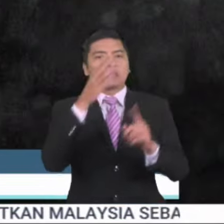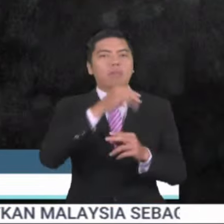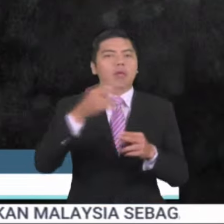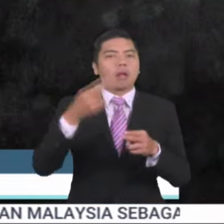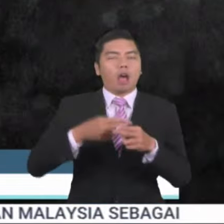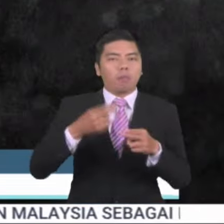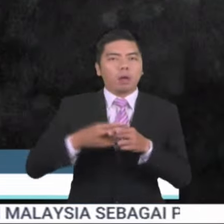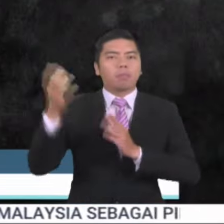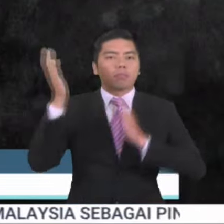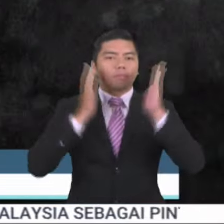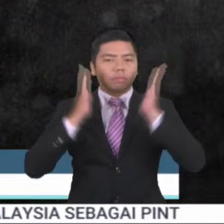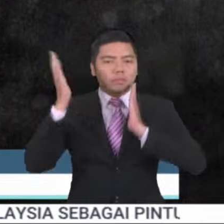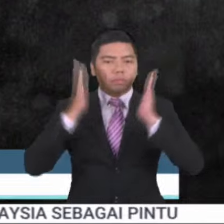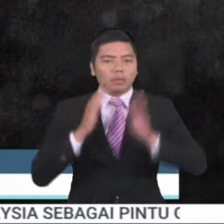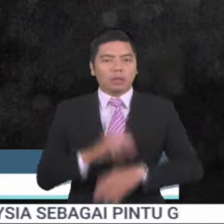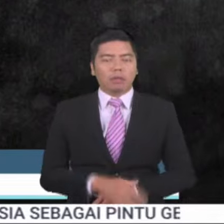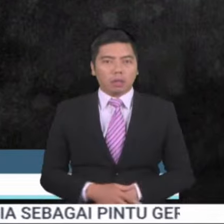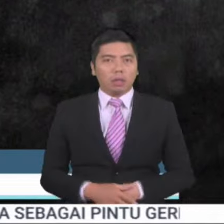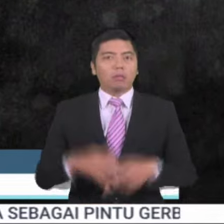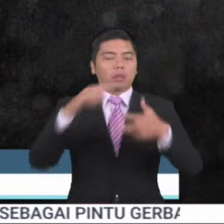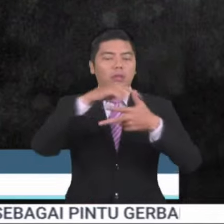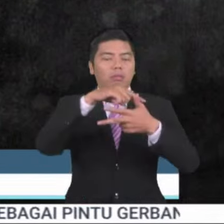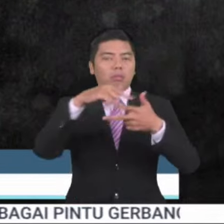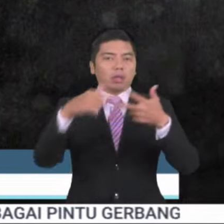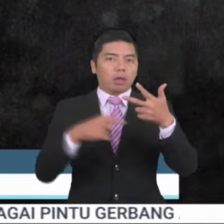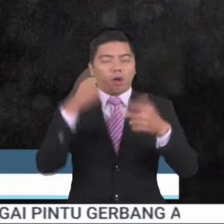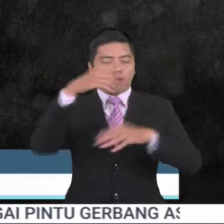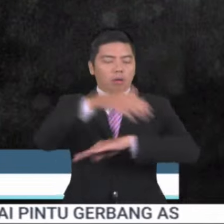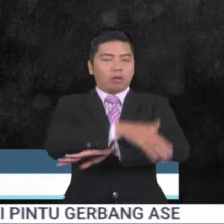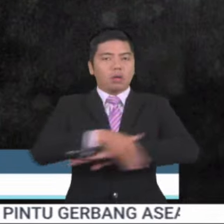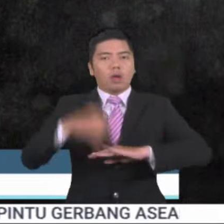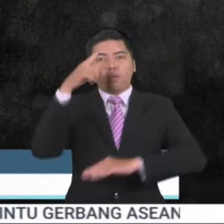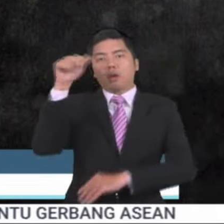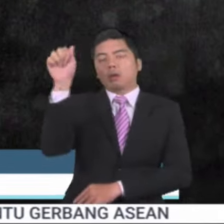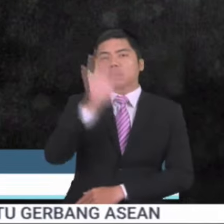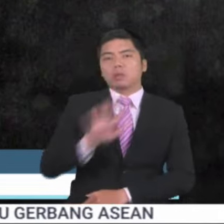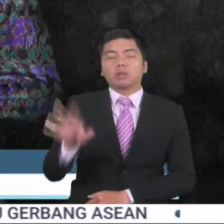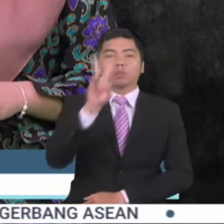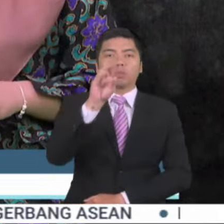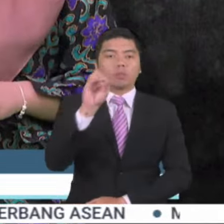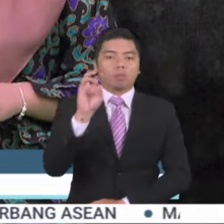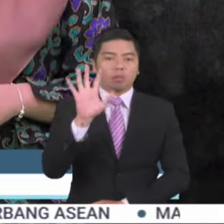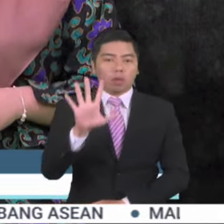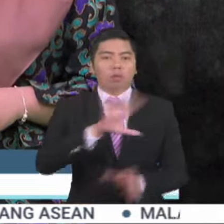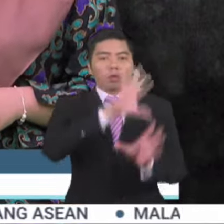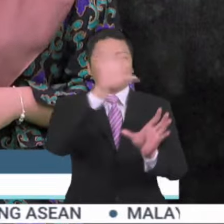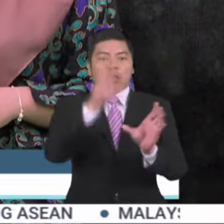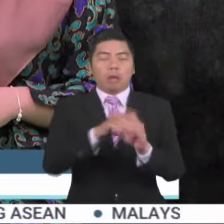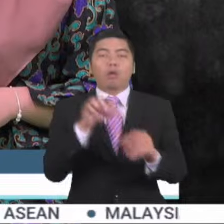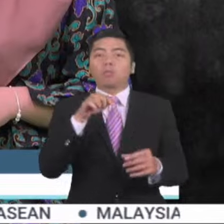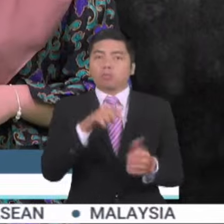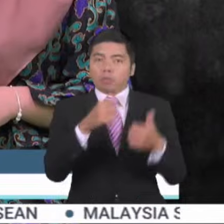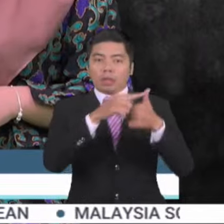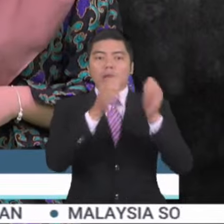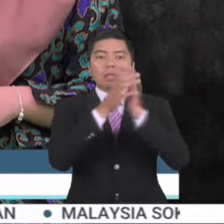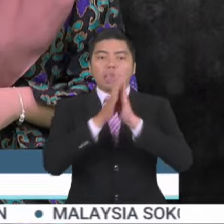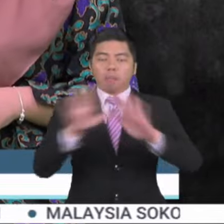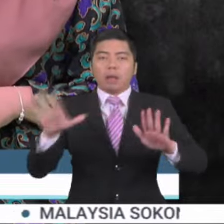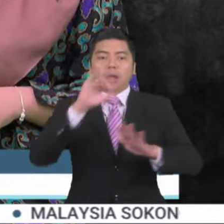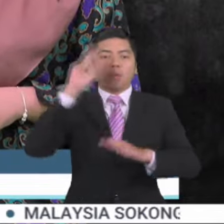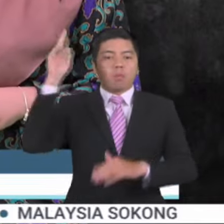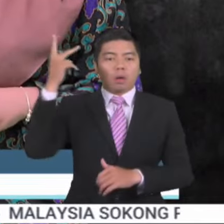negara. Tiga tonggak utama digariskan bagi ASEAN 2025 merangkumi keselamatan dan